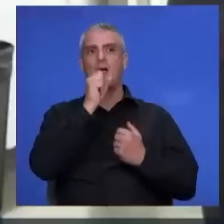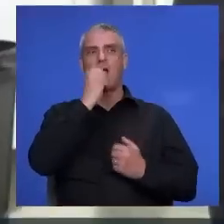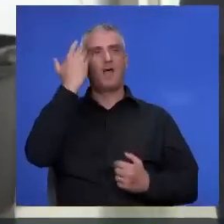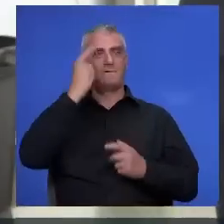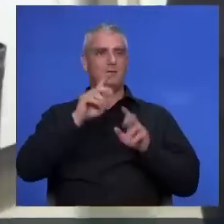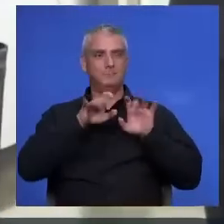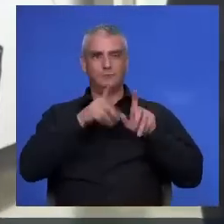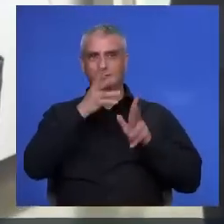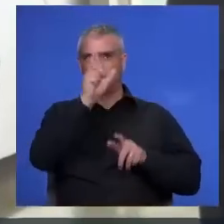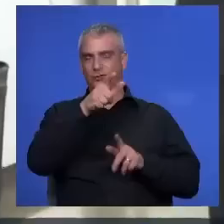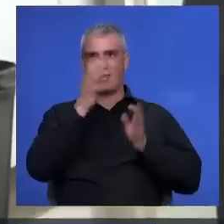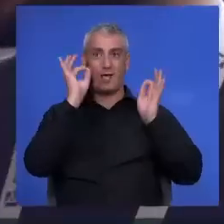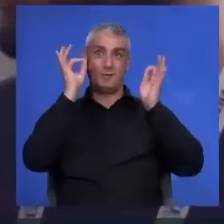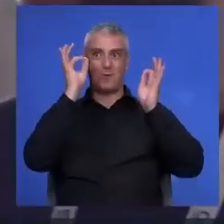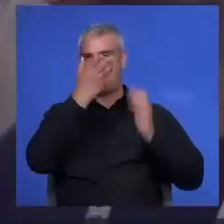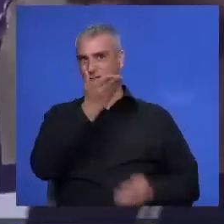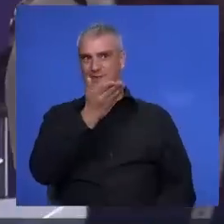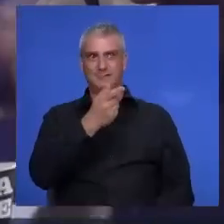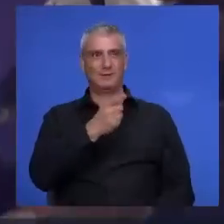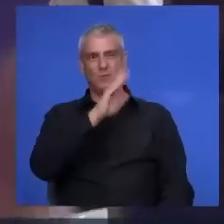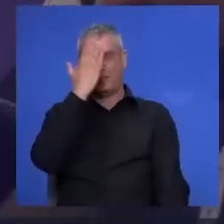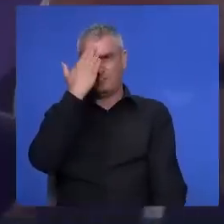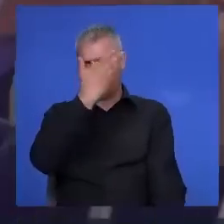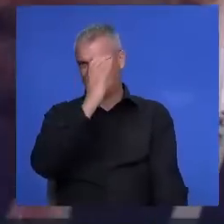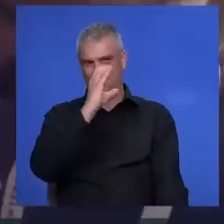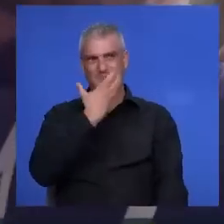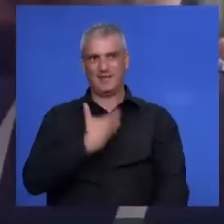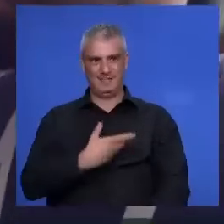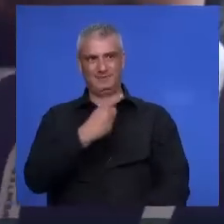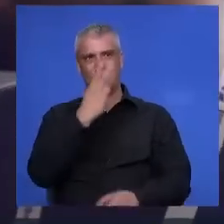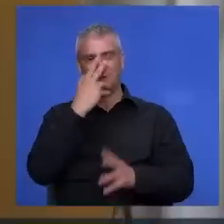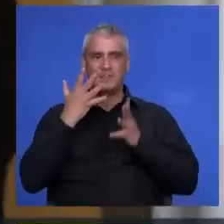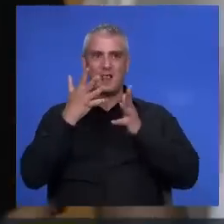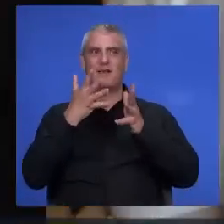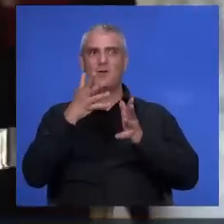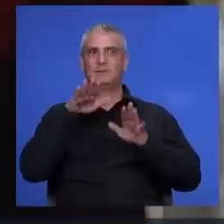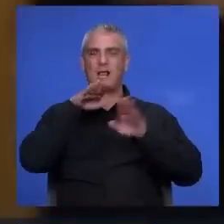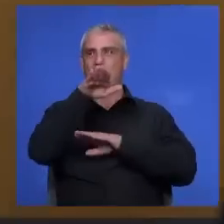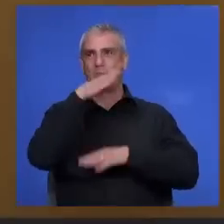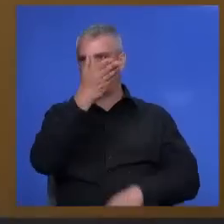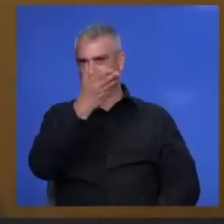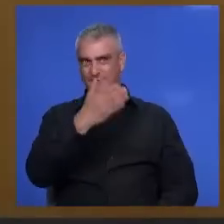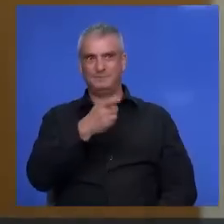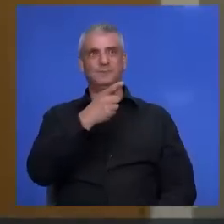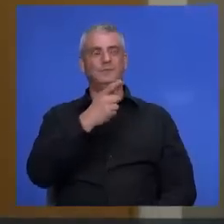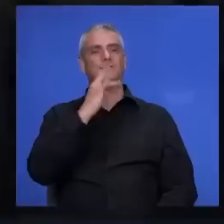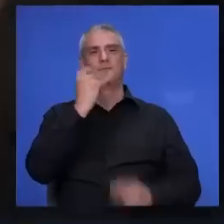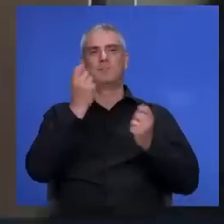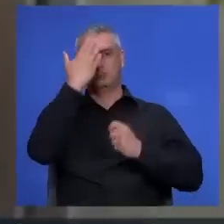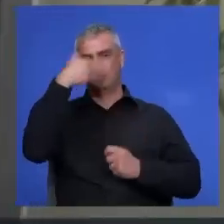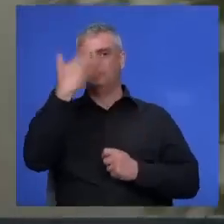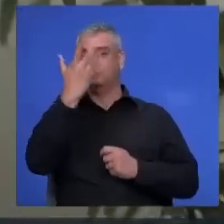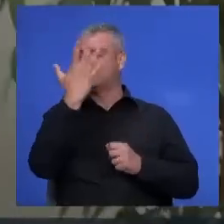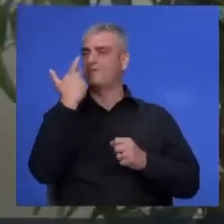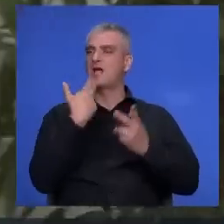הפצחני של האיש הססגוני. כולם מכירים את קריס, כי קריס בעצם ניסה לפרוץ למטוסים. כן, לפרסום העולמי שלו, קריס